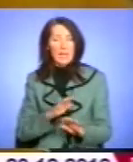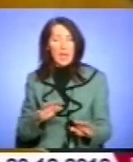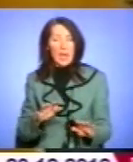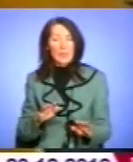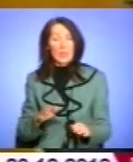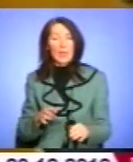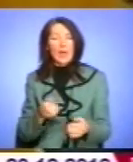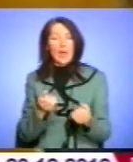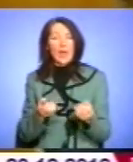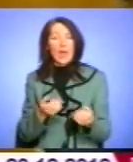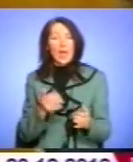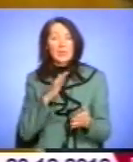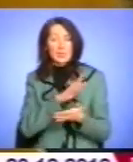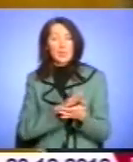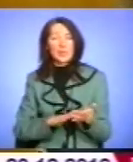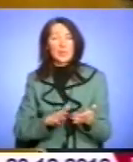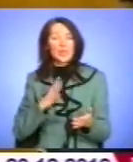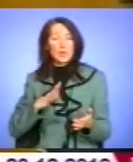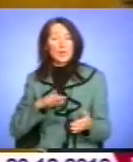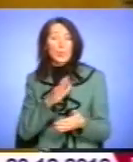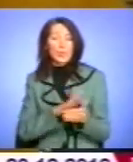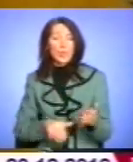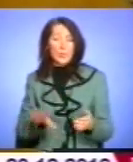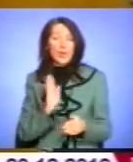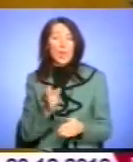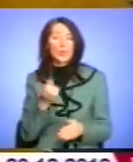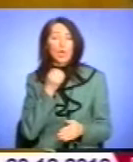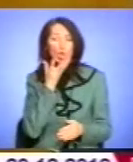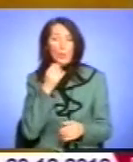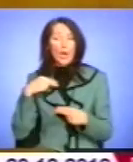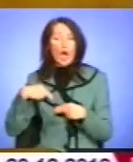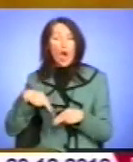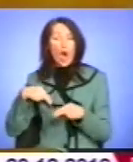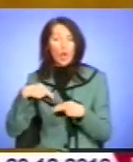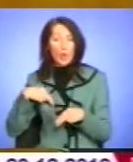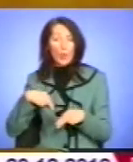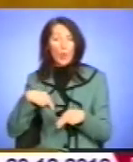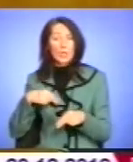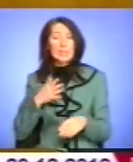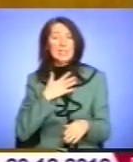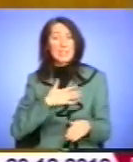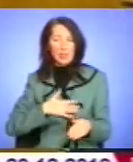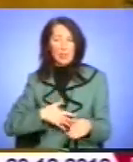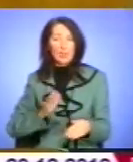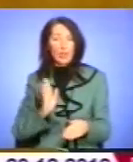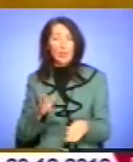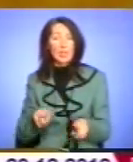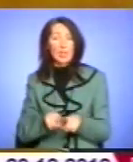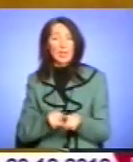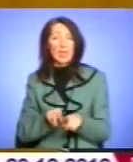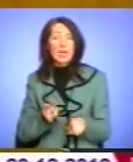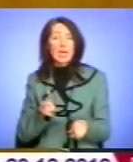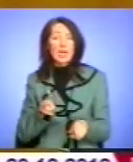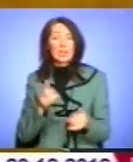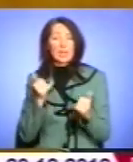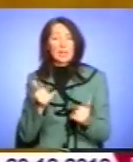Я сподіваюся, що в подальшому все буде добре. І робота, задоволення буде так, як вона і на